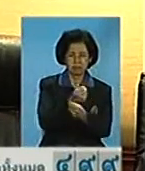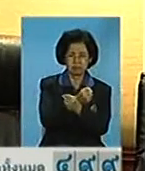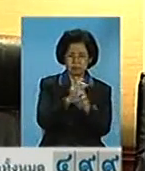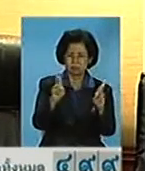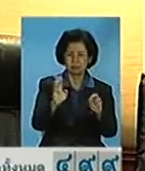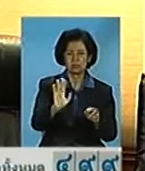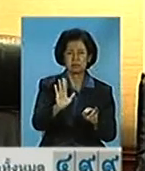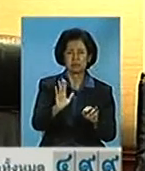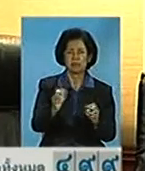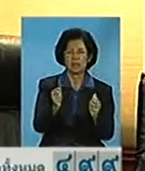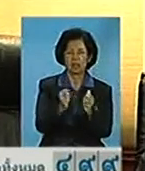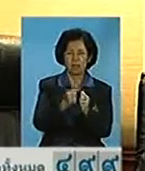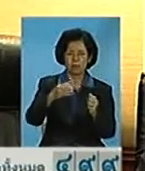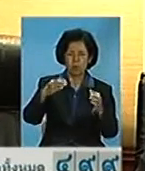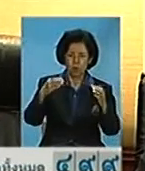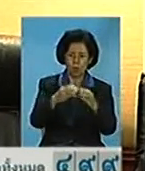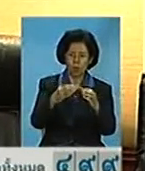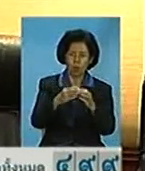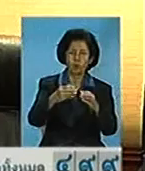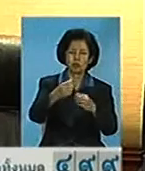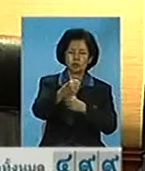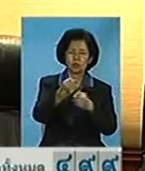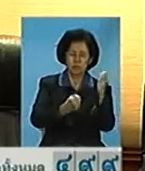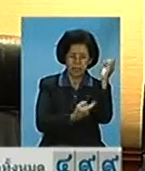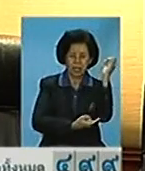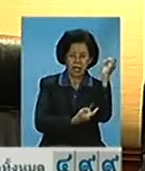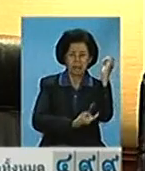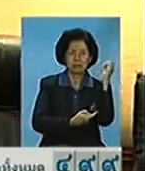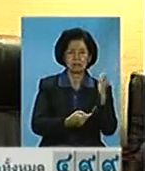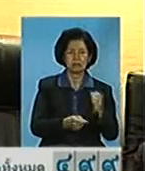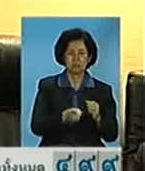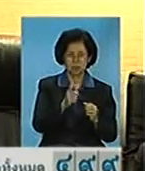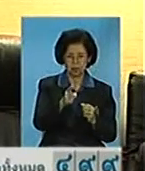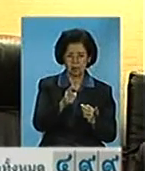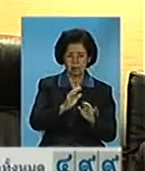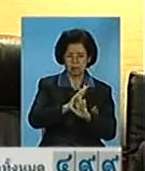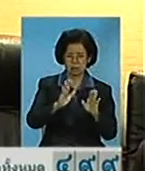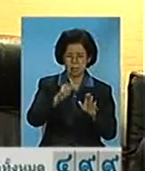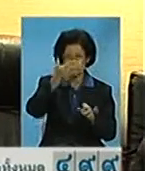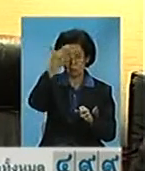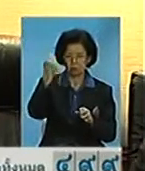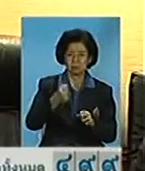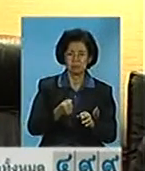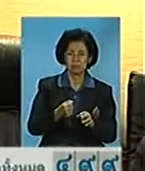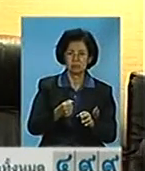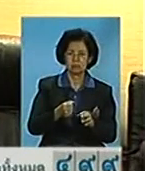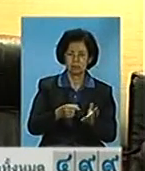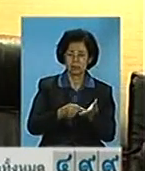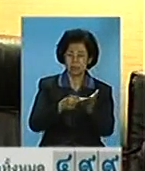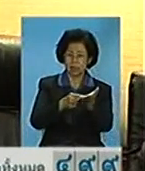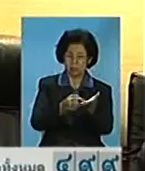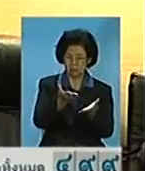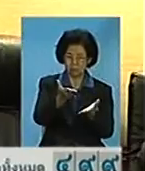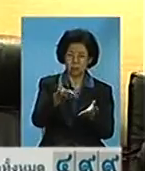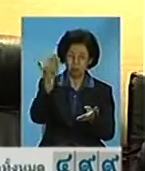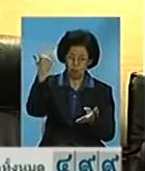แก่องค์การสวนยางไม่ให้เสรีกับการยางแห่งประเทศไทยท่านต้องอย่าลืมว่าเสนอในสมัยของท่านนะครับขอบคุณ